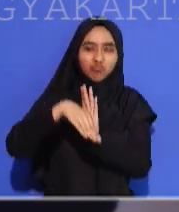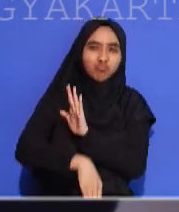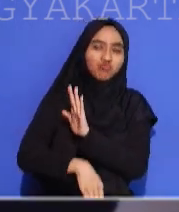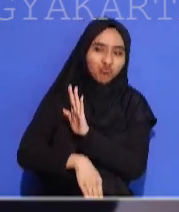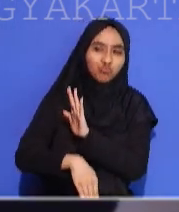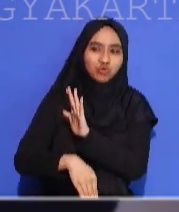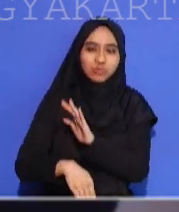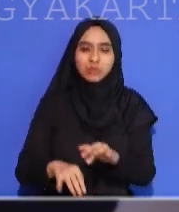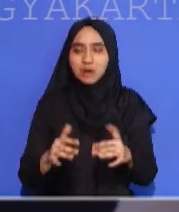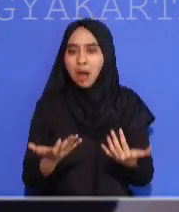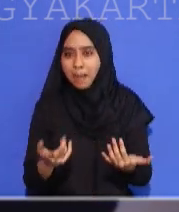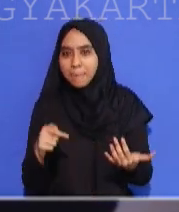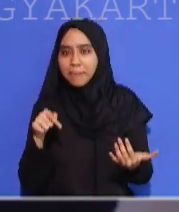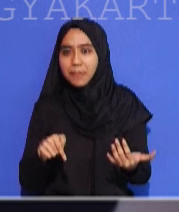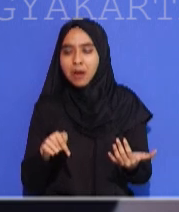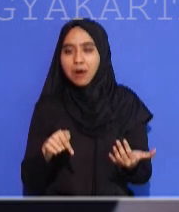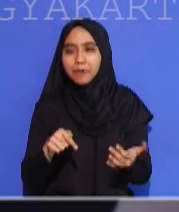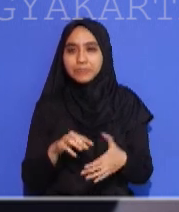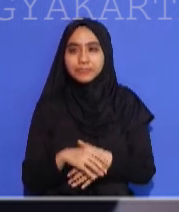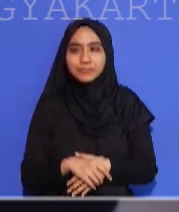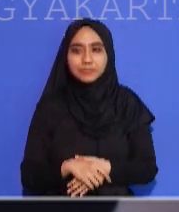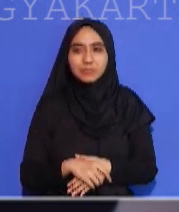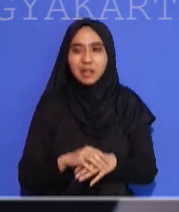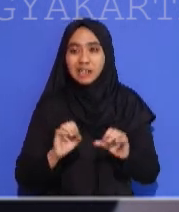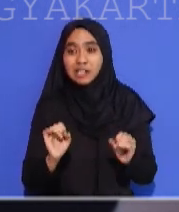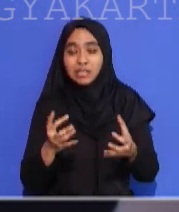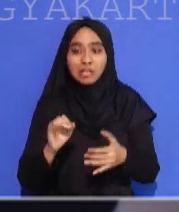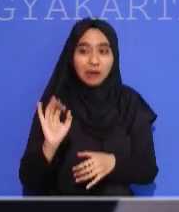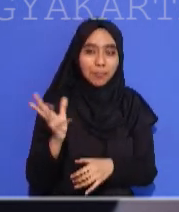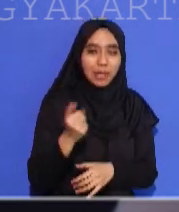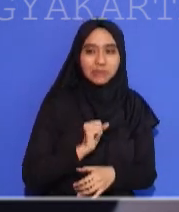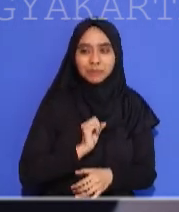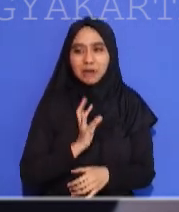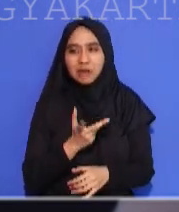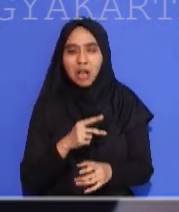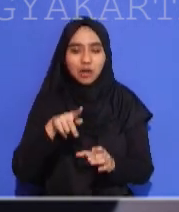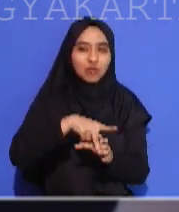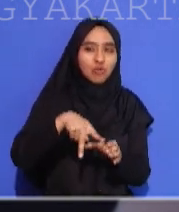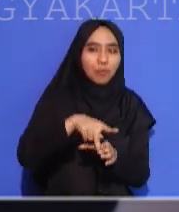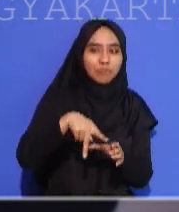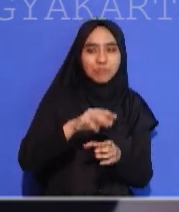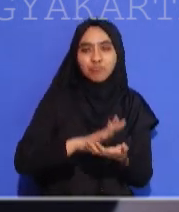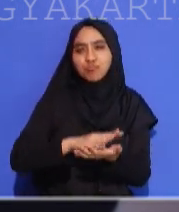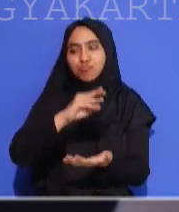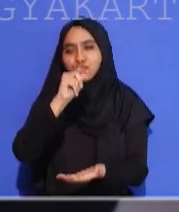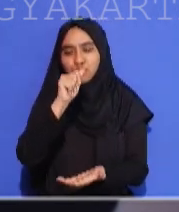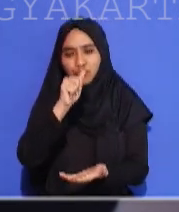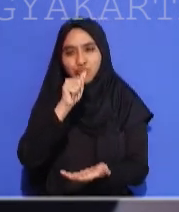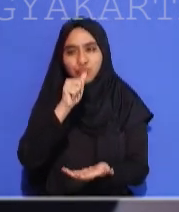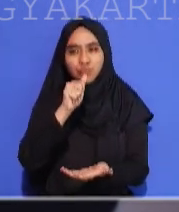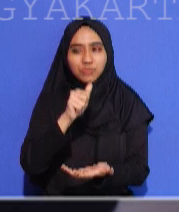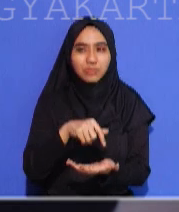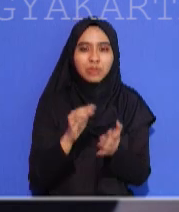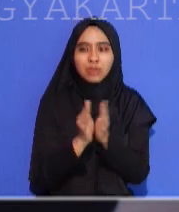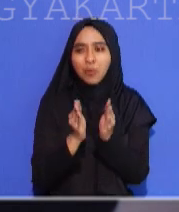2024 secara yoy terjadi pada emas perhiasan kopi bubuk sebesar dan juga ada bawang